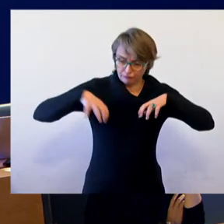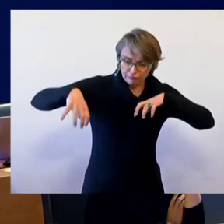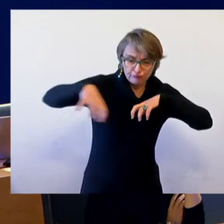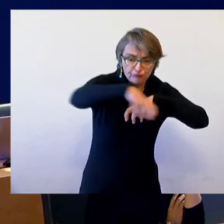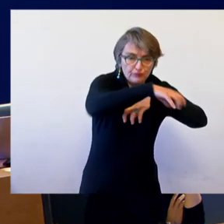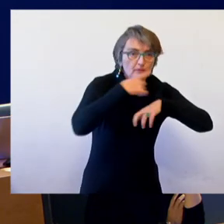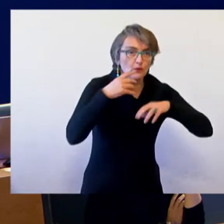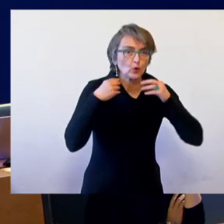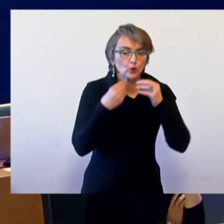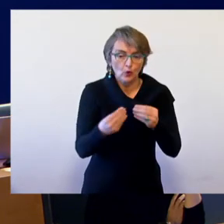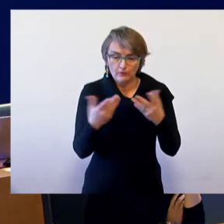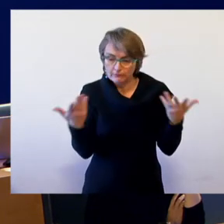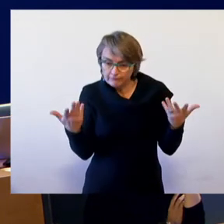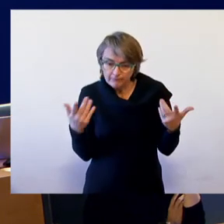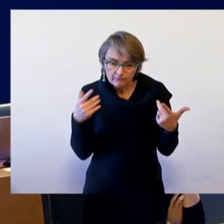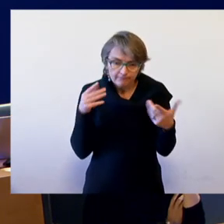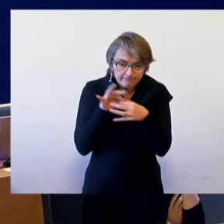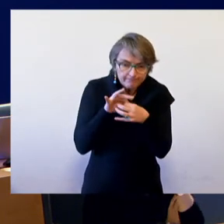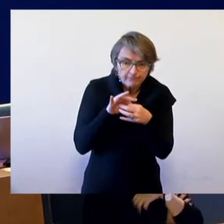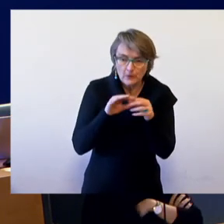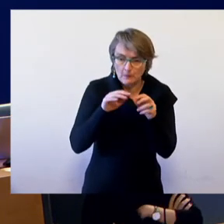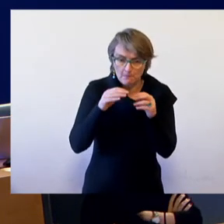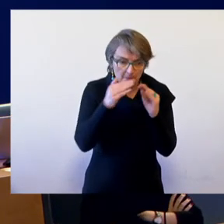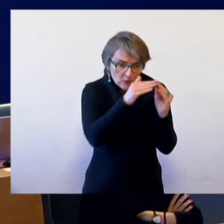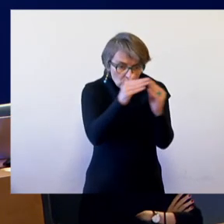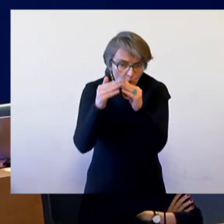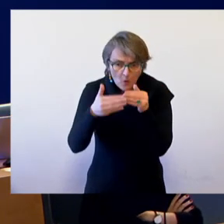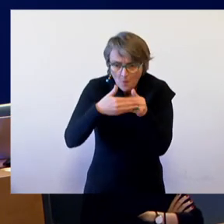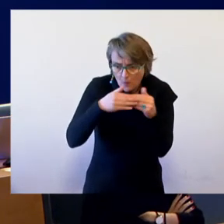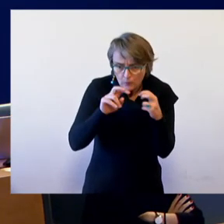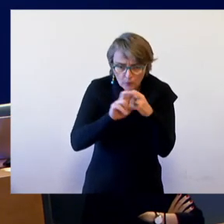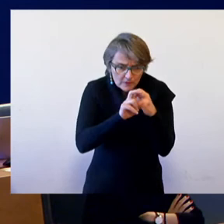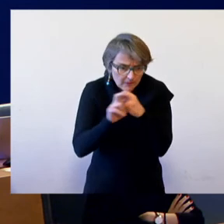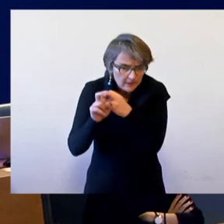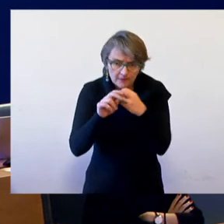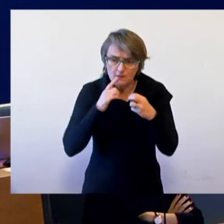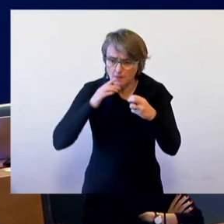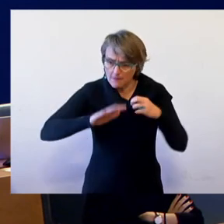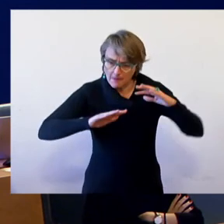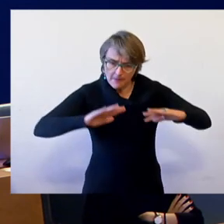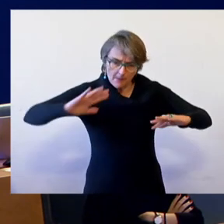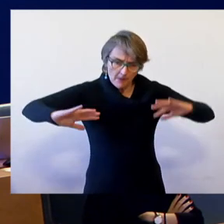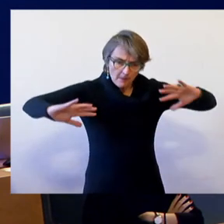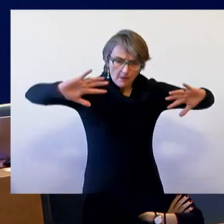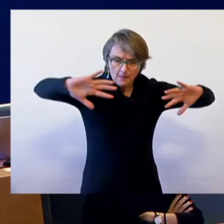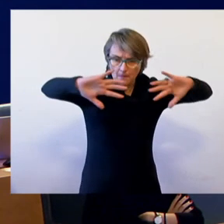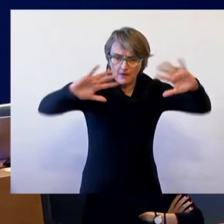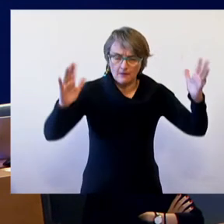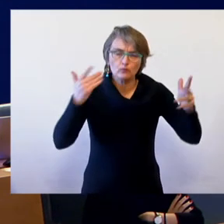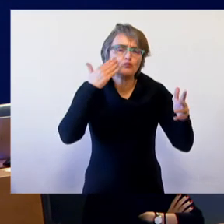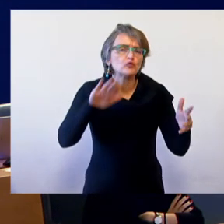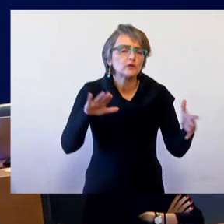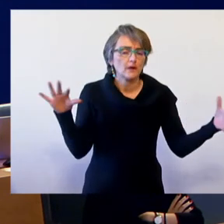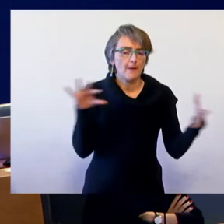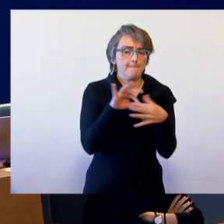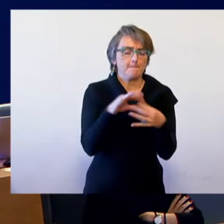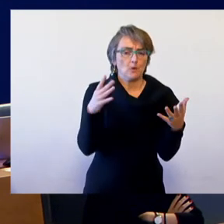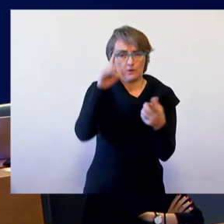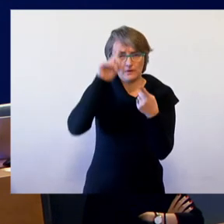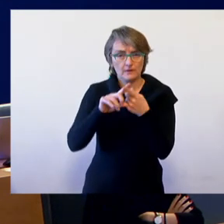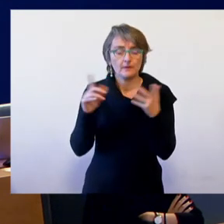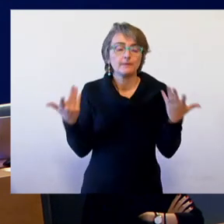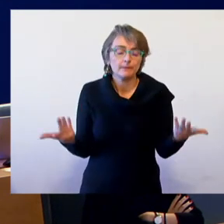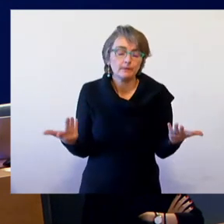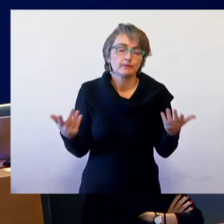une logique de proximité et nous accompagnons cette logique, comme vous le savez, dans le cadre de notre politique de sécurisation